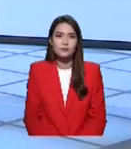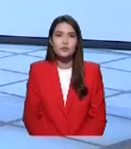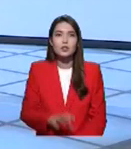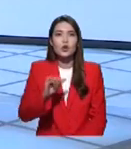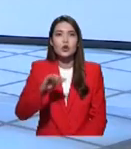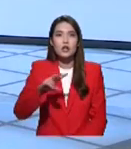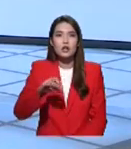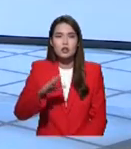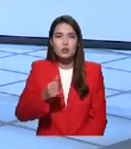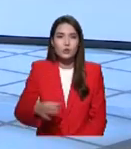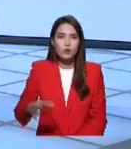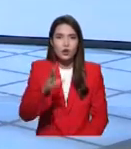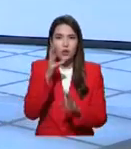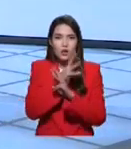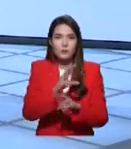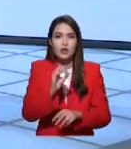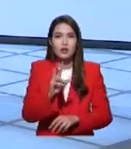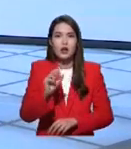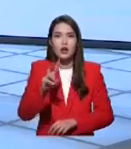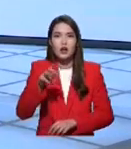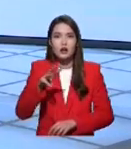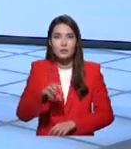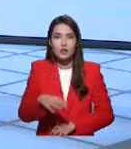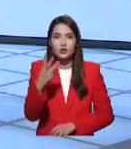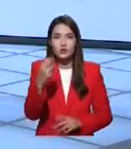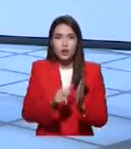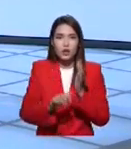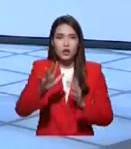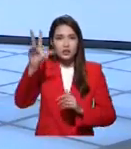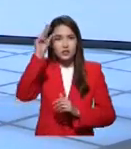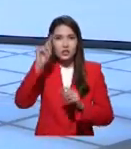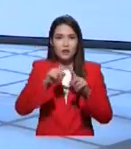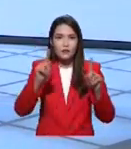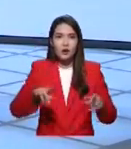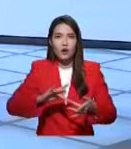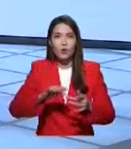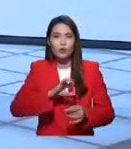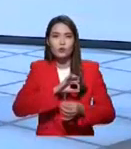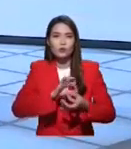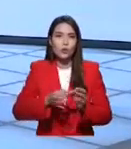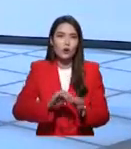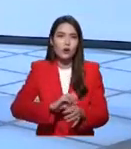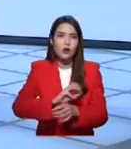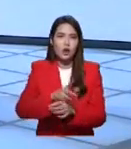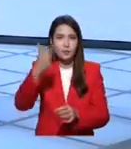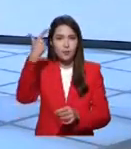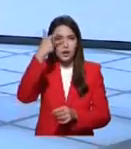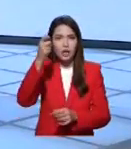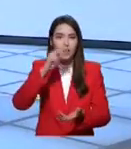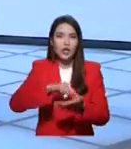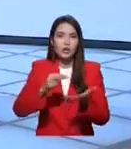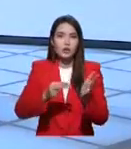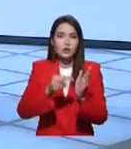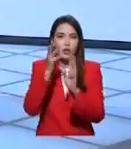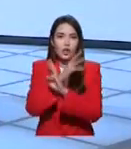Ұлытау облысының бюджеті Е-Акимат 365 цифрлық платформасында толық қамтылған. Ақпараттық жүйе жоспарланған бюджетті